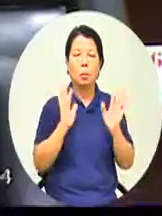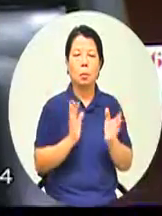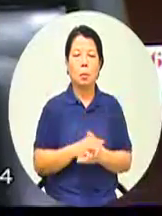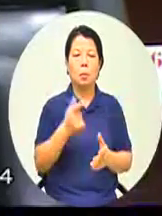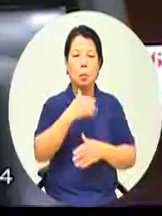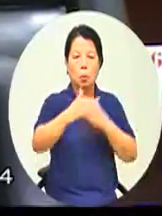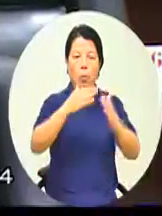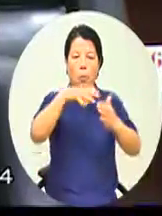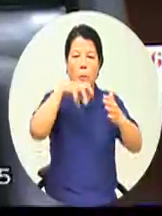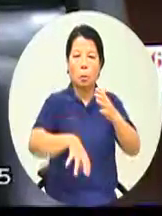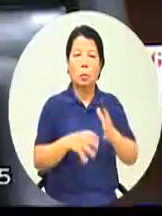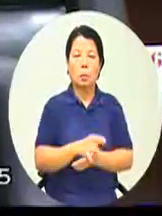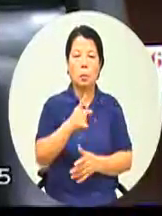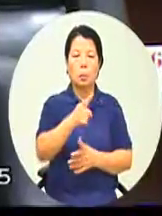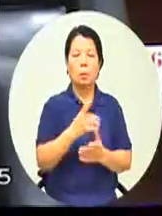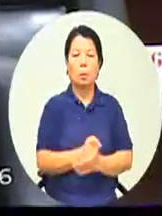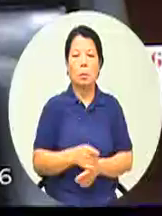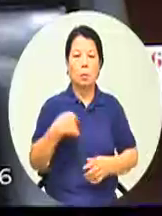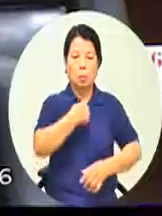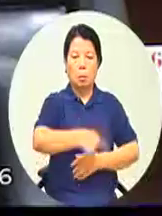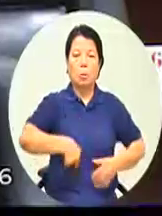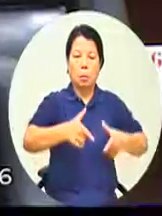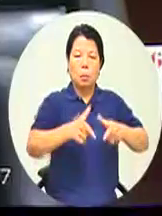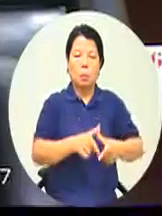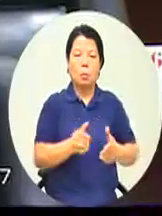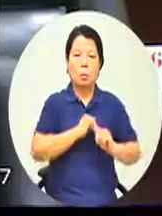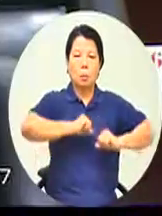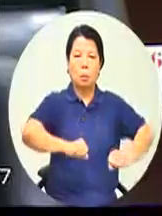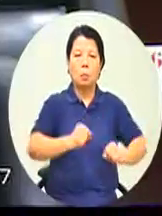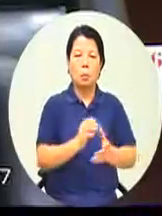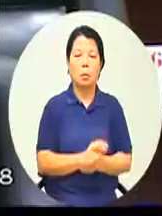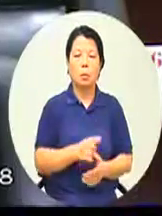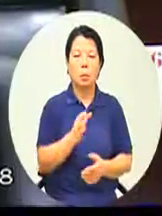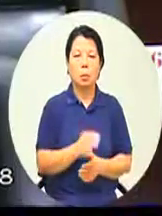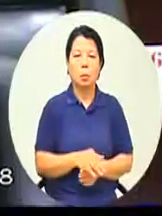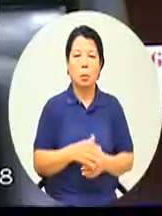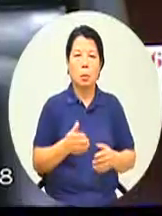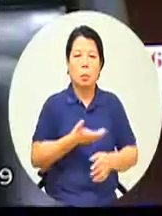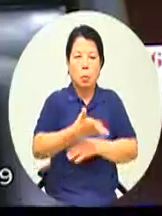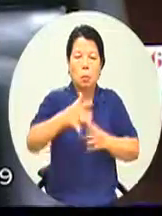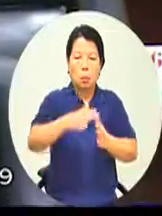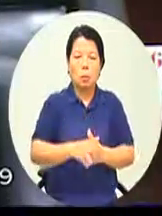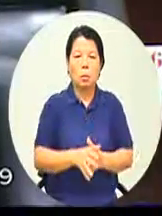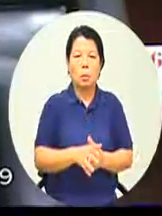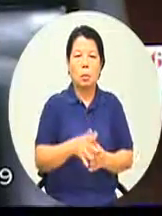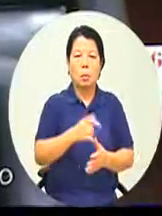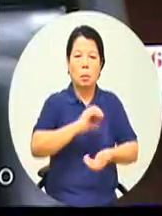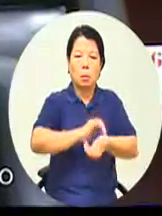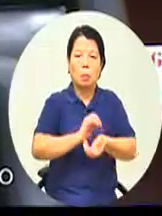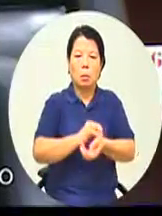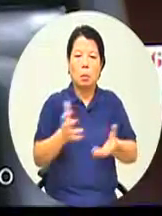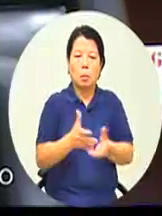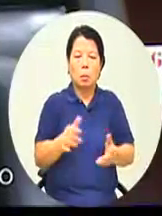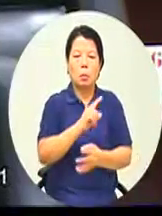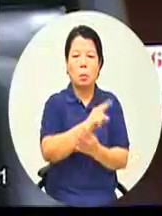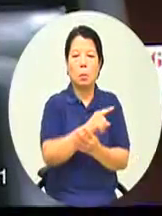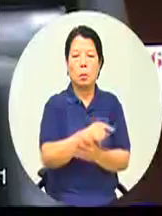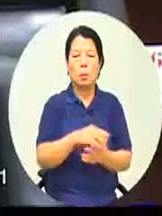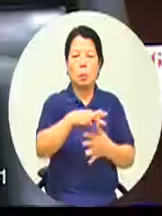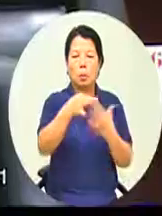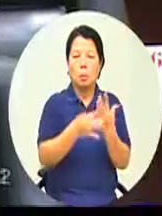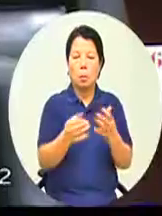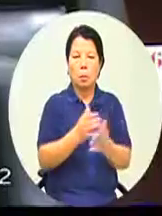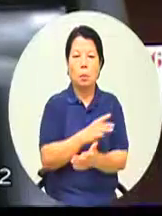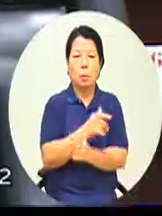校园里面他们的身心健康，可能是不是要有一个妥善的医疗机制？比如说我们每